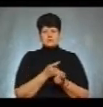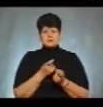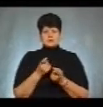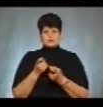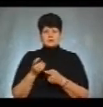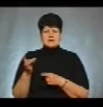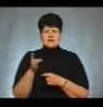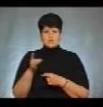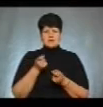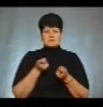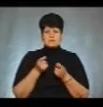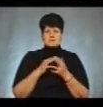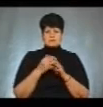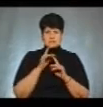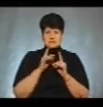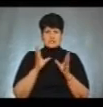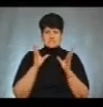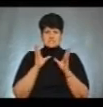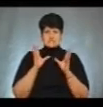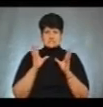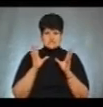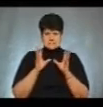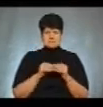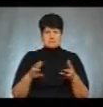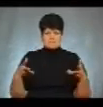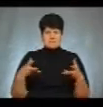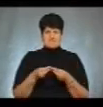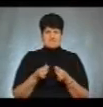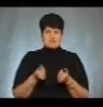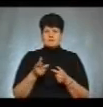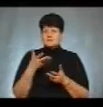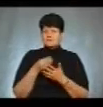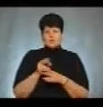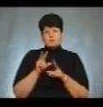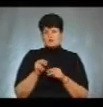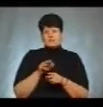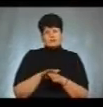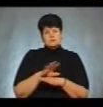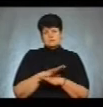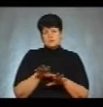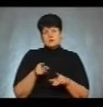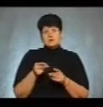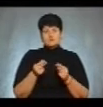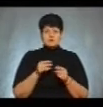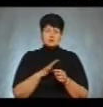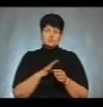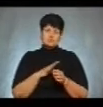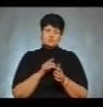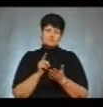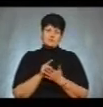районні адміністрації, і селищні ради на співфінансування. Але вони своїх обіцянок не виконали, і ті кошти, які повинні